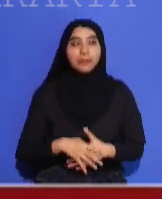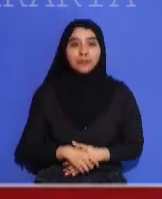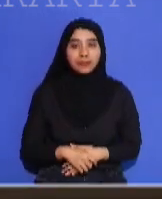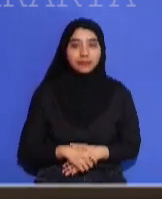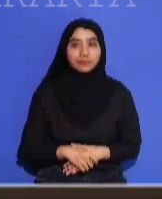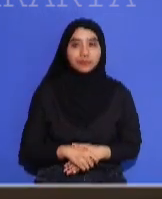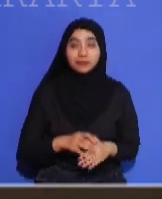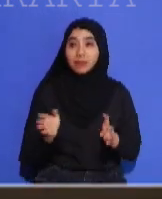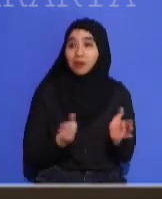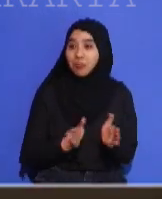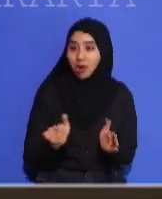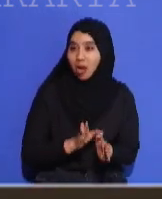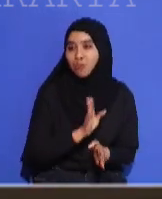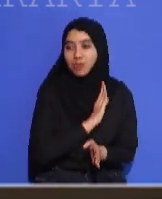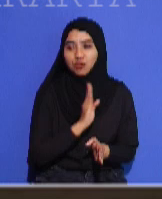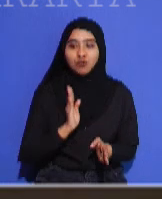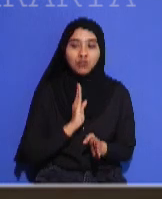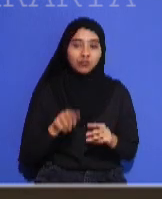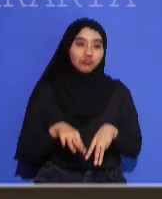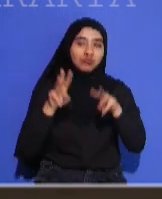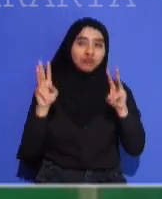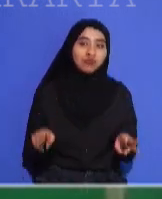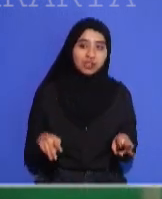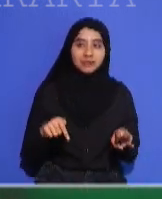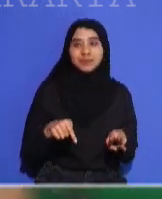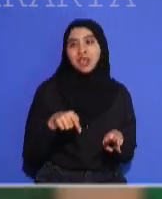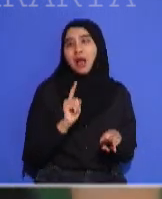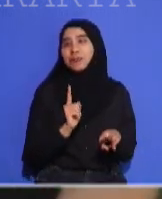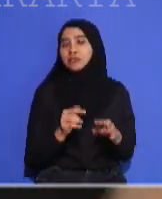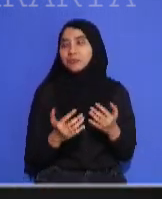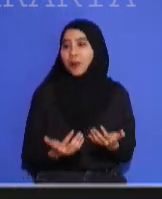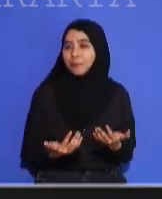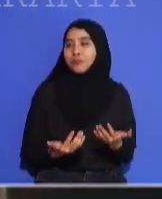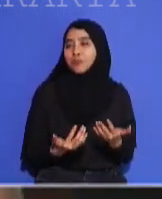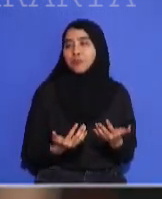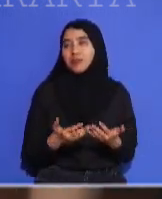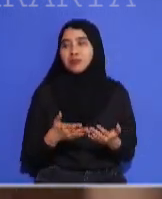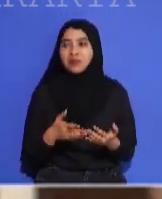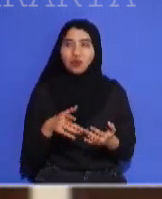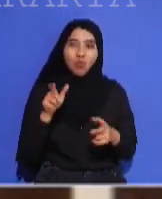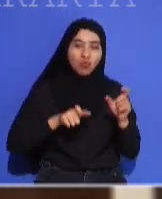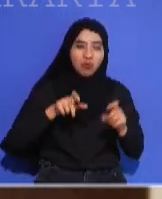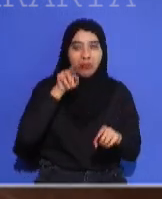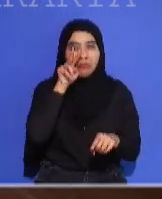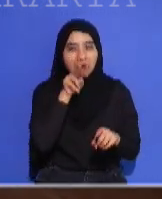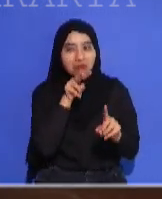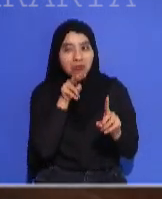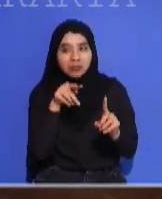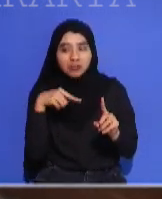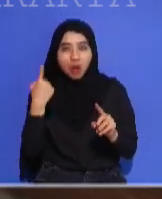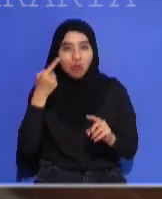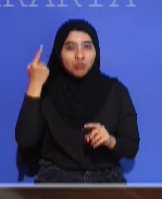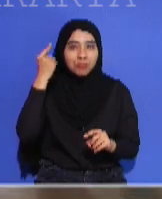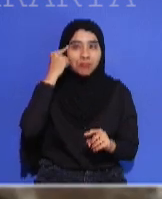Mataram Ki Arya Pandu menyebut berawal dari keprihatinan atas cara pandang orang terhadap keris yang dikaitkan dengan hal yang kunot dan